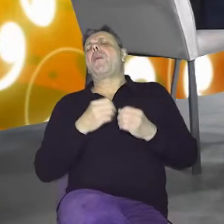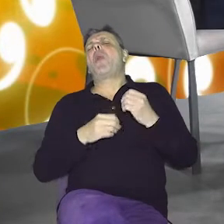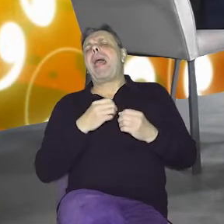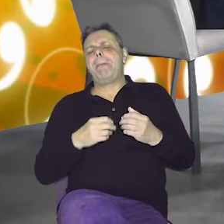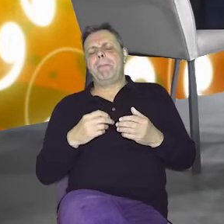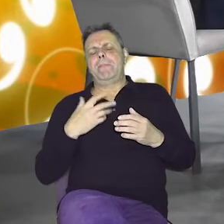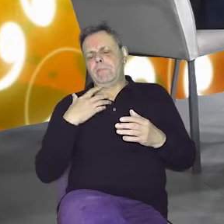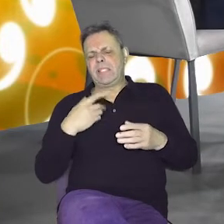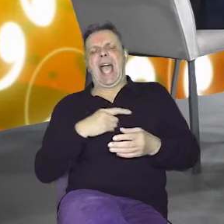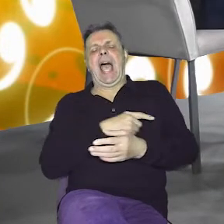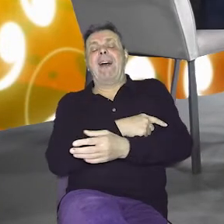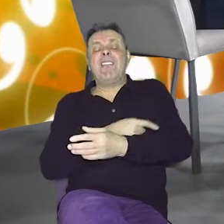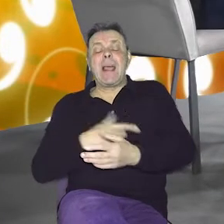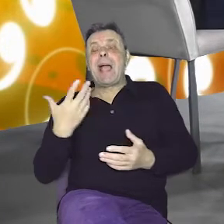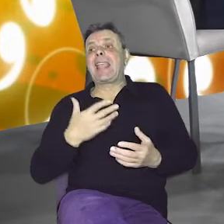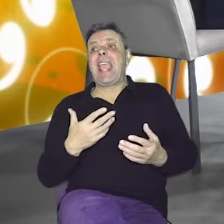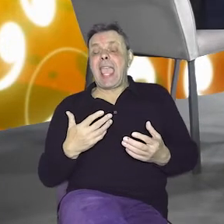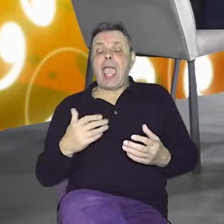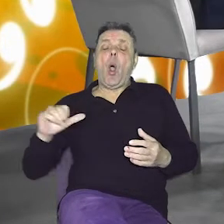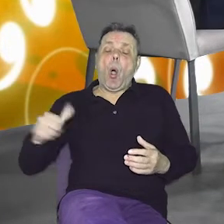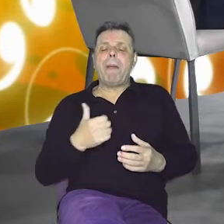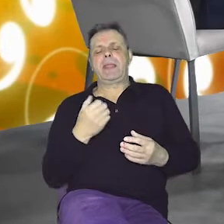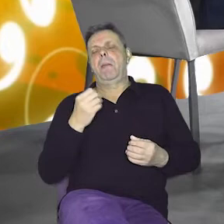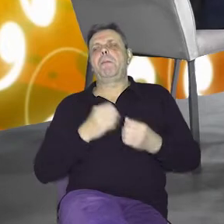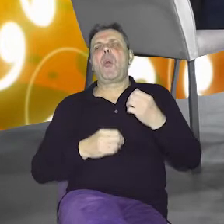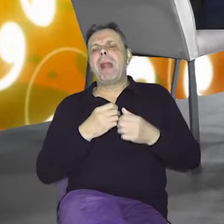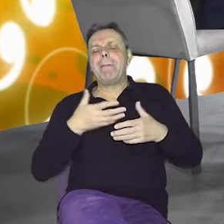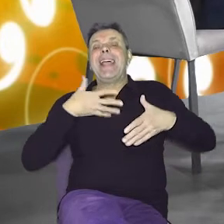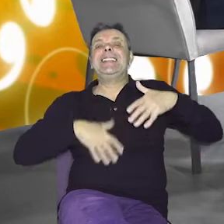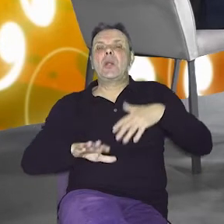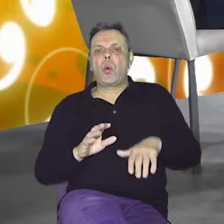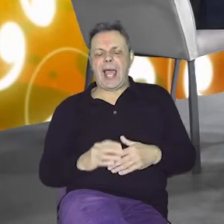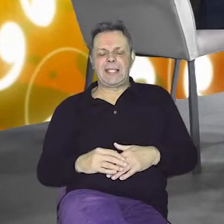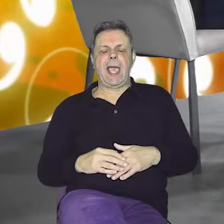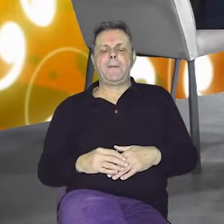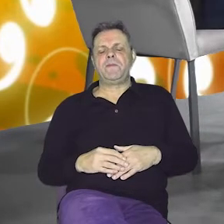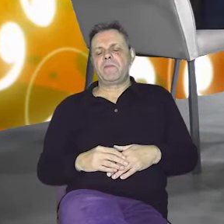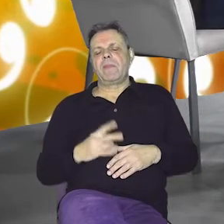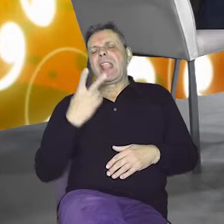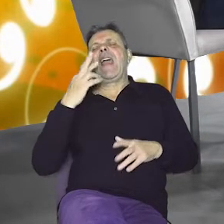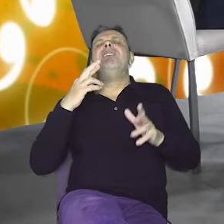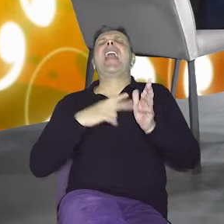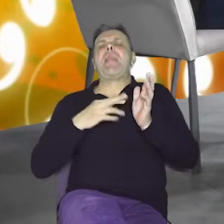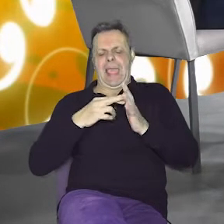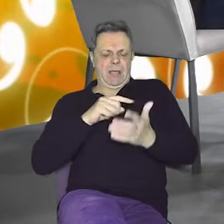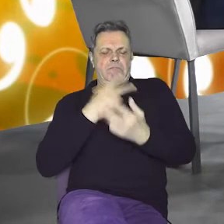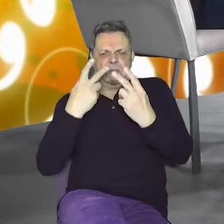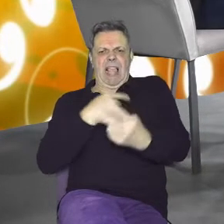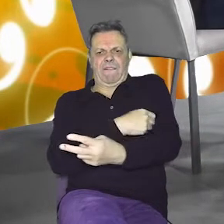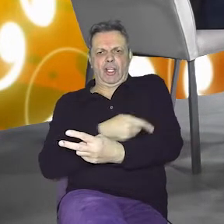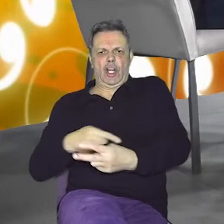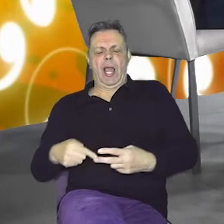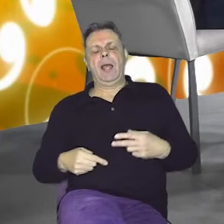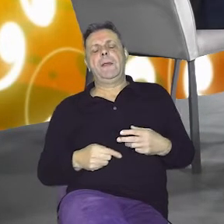venama, gdje opet je problem mikrocirkulacija i cirkulacija, naime, vene zbog oštećenja